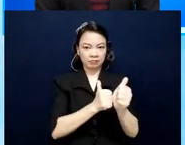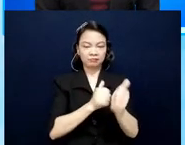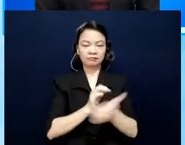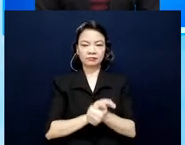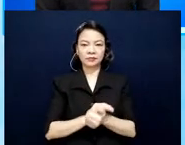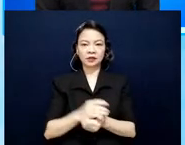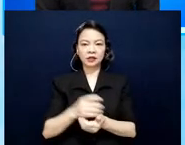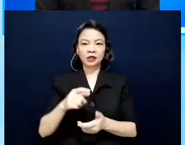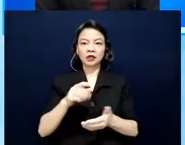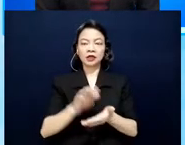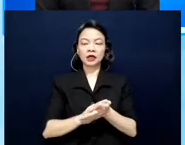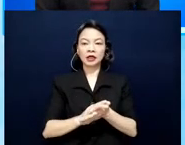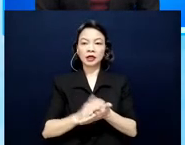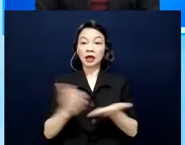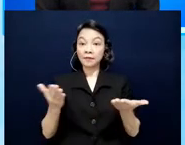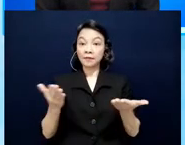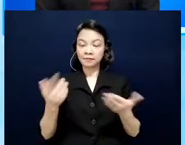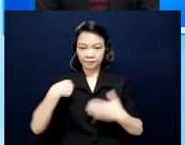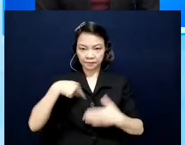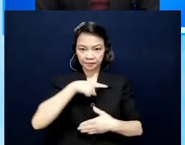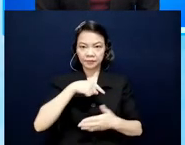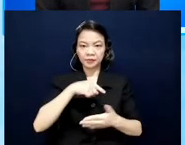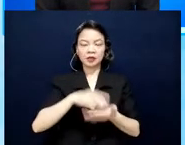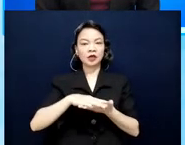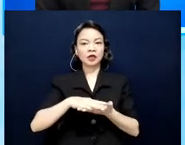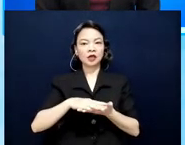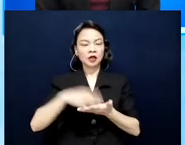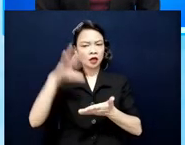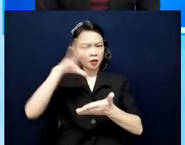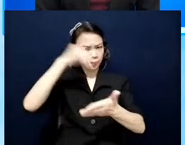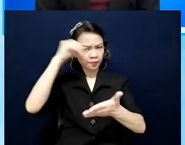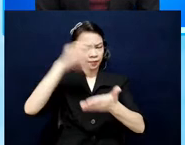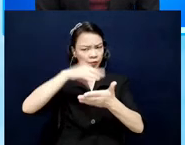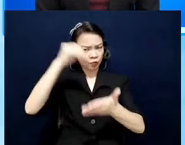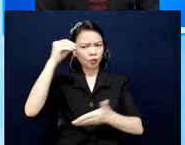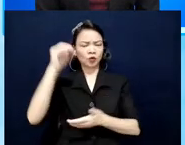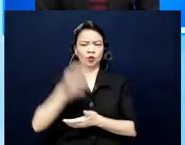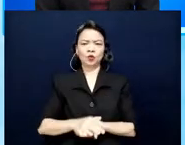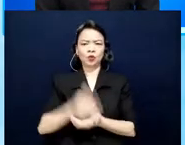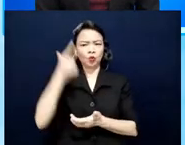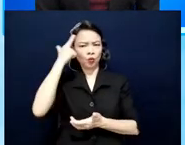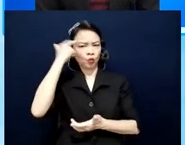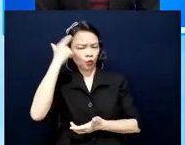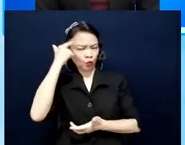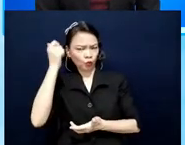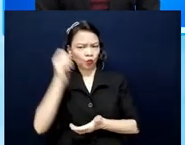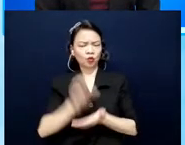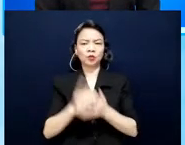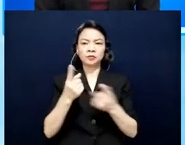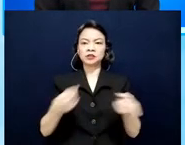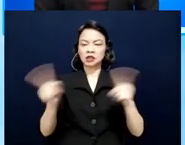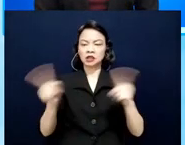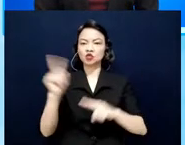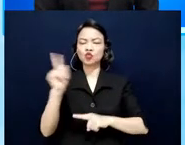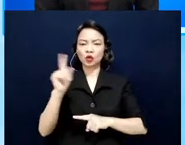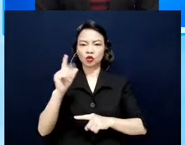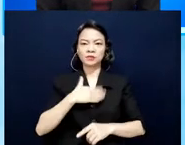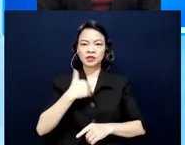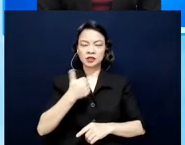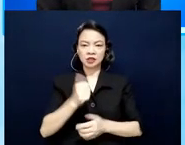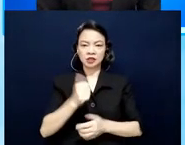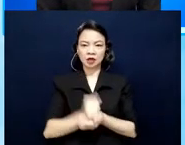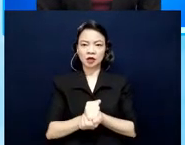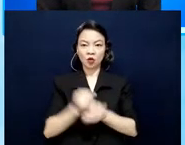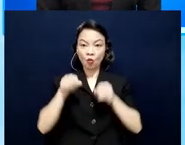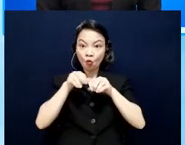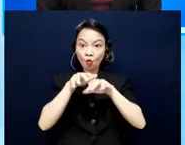di program yang health program ini mudah-mudahan bisa menjadikan sesuatu yang bisa ada multiplier efeknya. Jadi